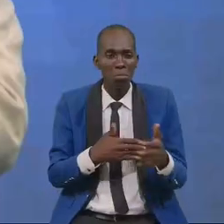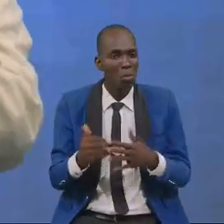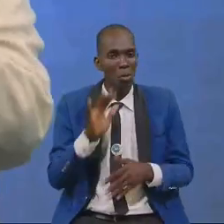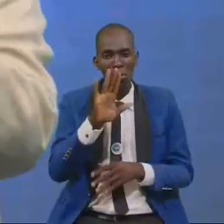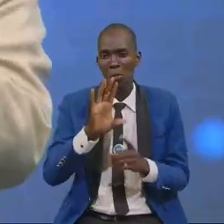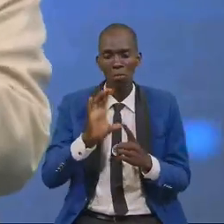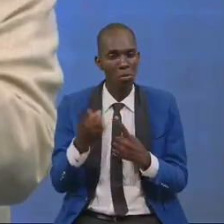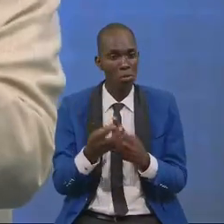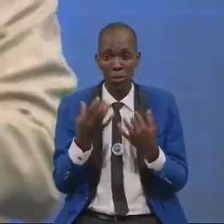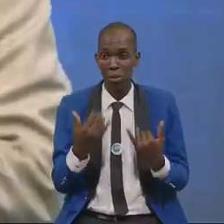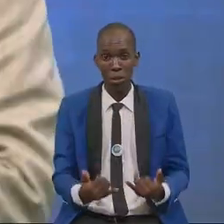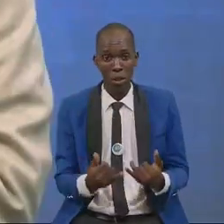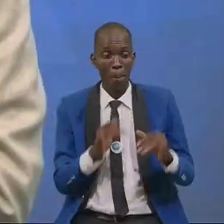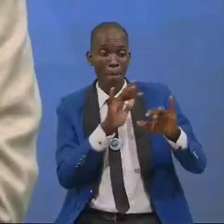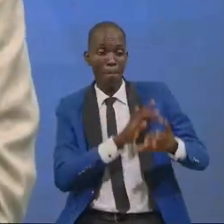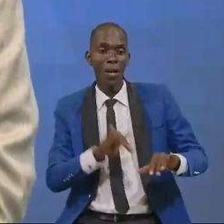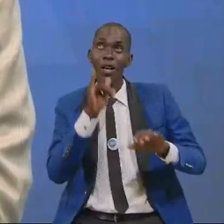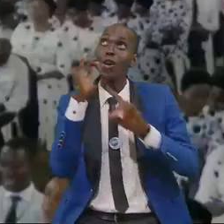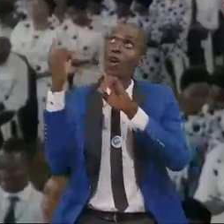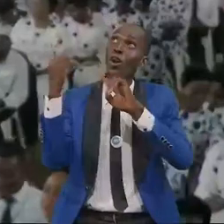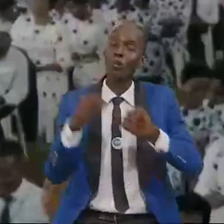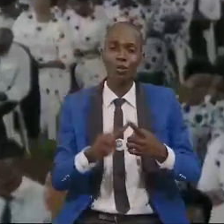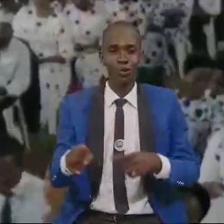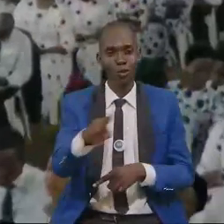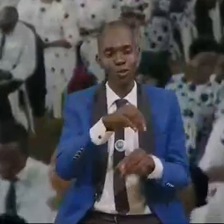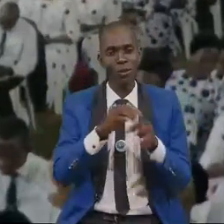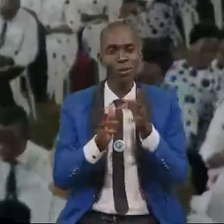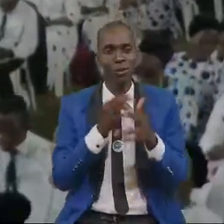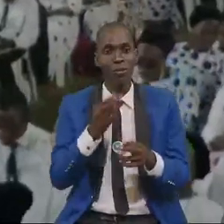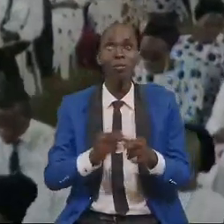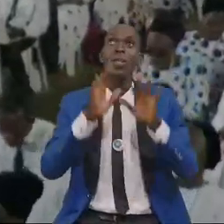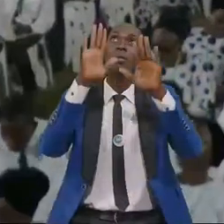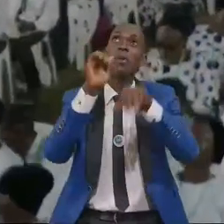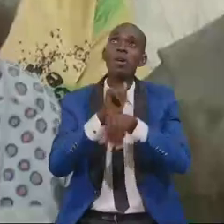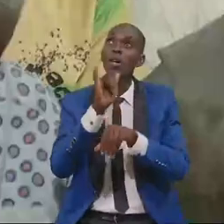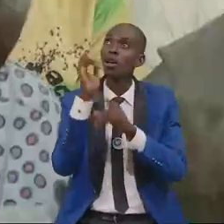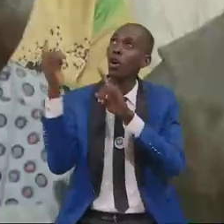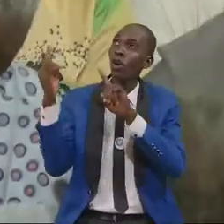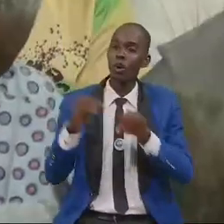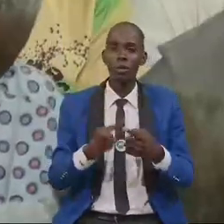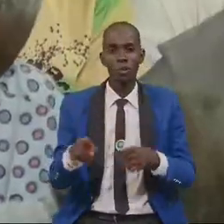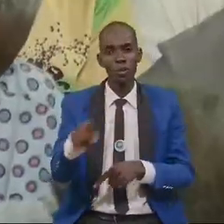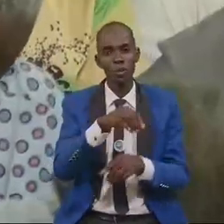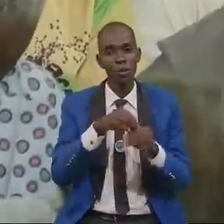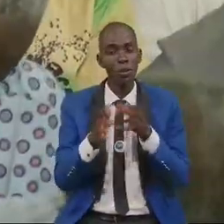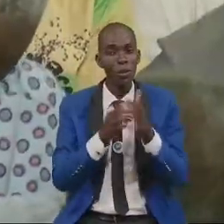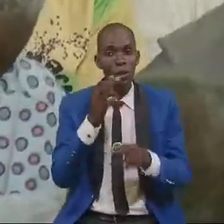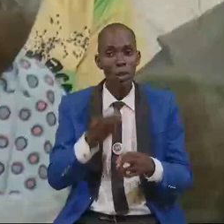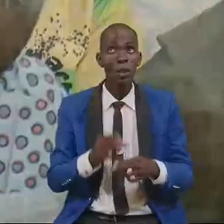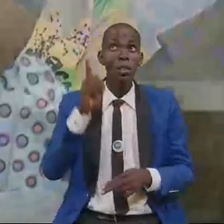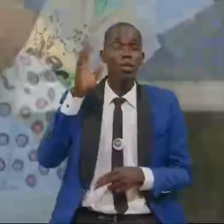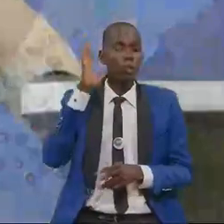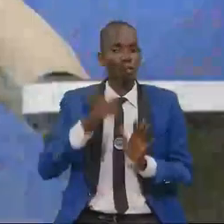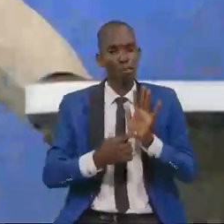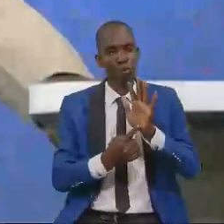condition la miséricorde parviendra le miracle parviendra et il aura pitié